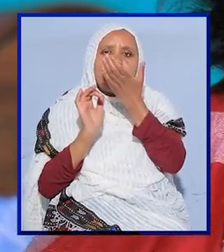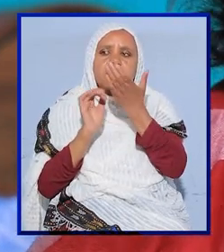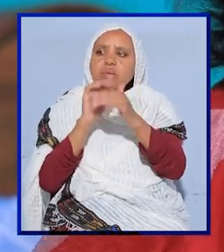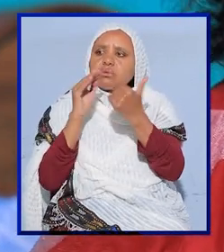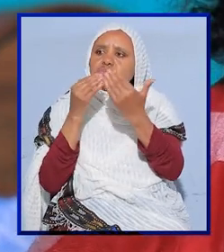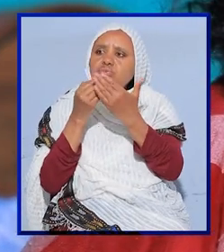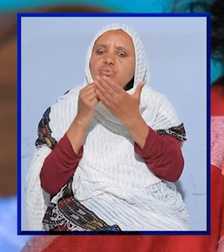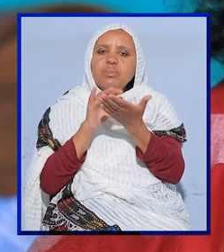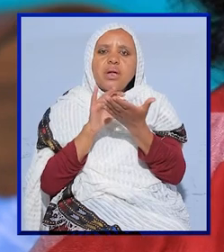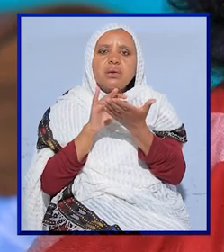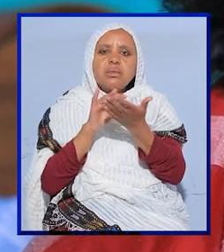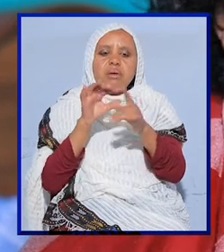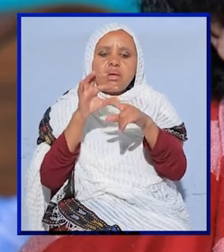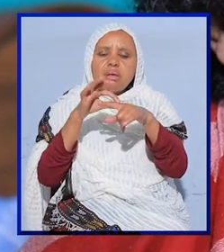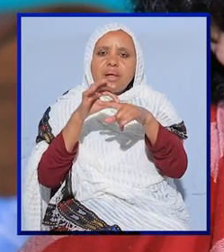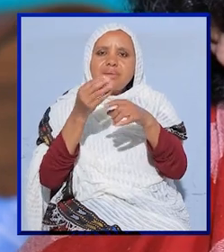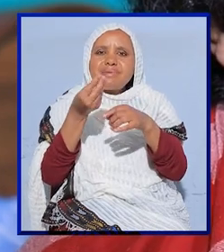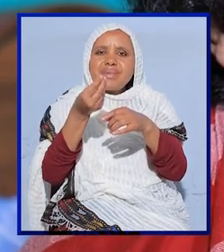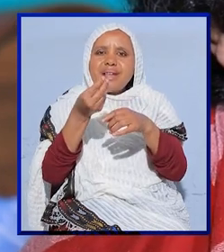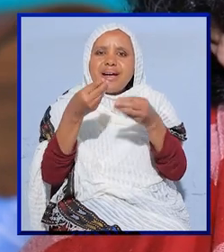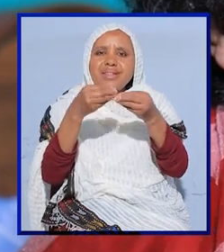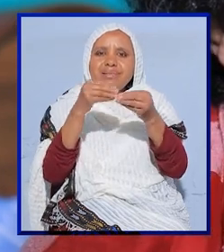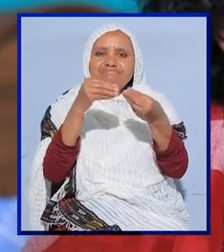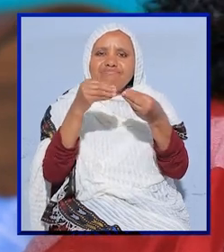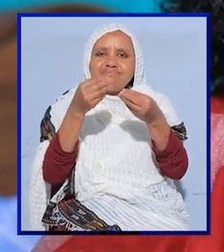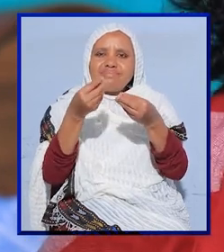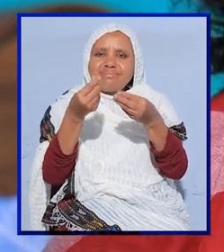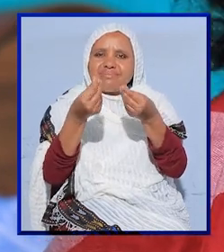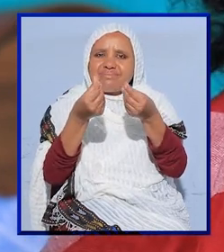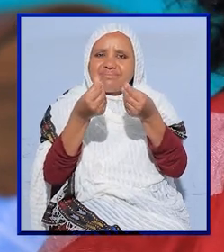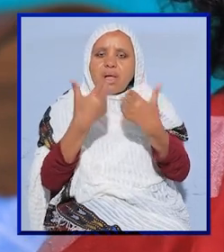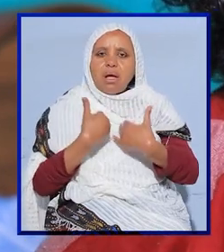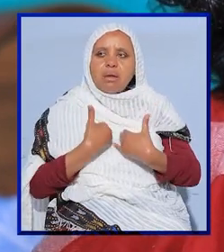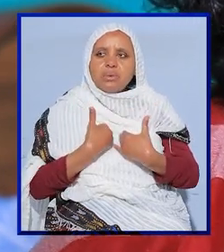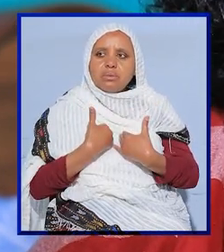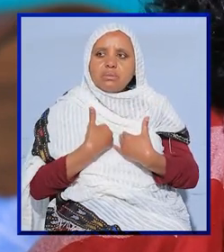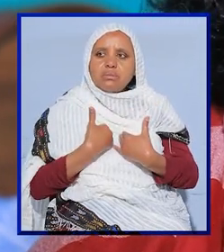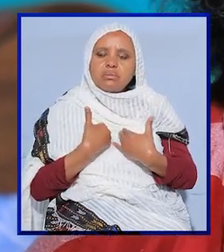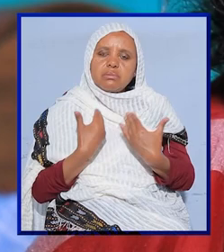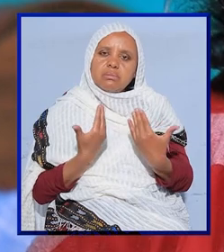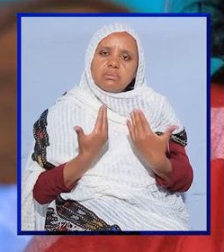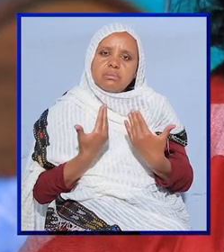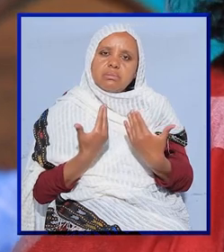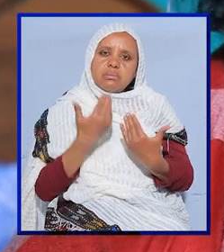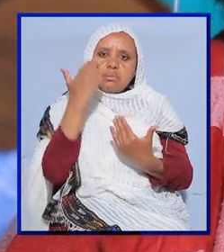ሁሉ በላይ የአጥንት መሳሳት አለብኝ ከሕክምናው ማለት ነው።